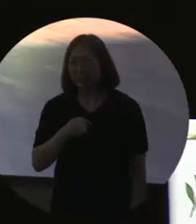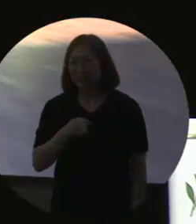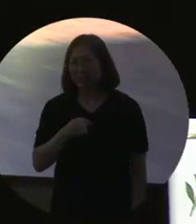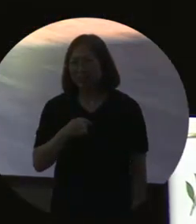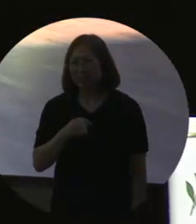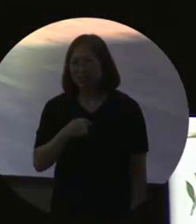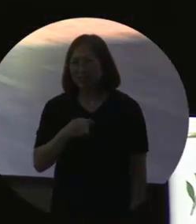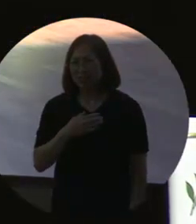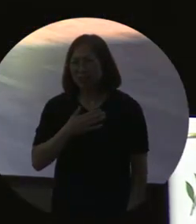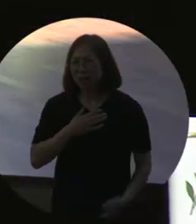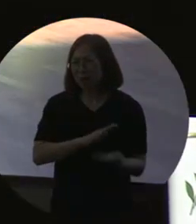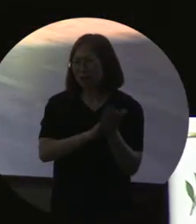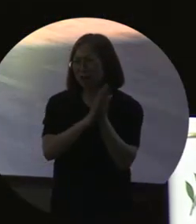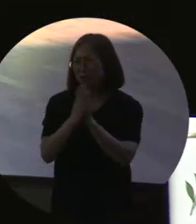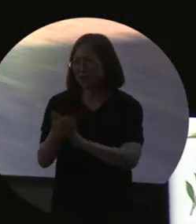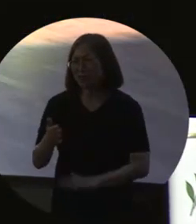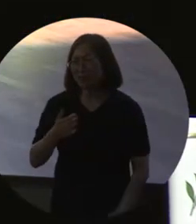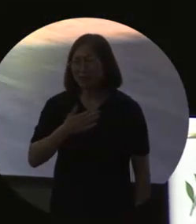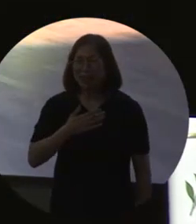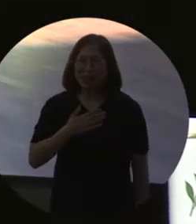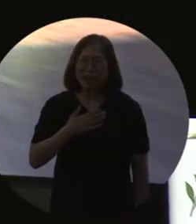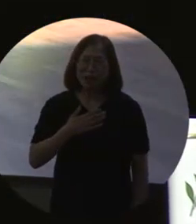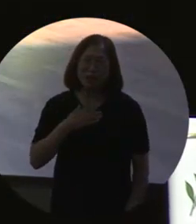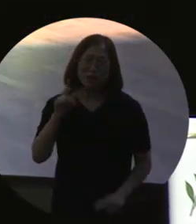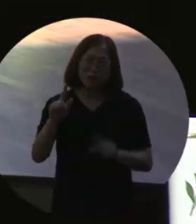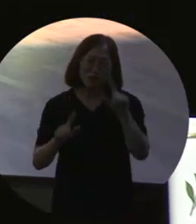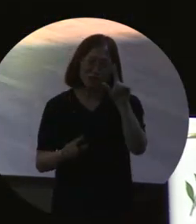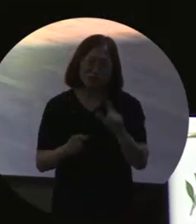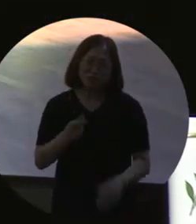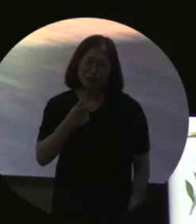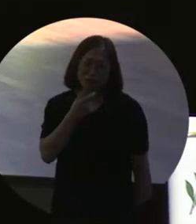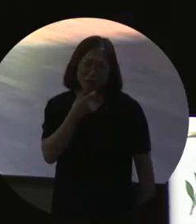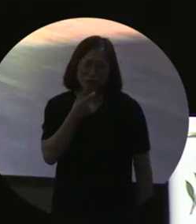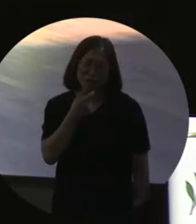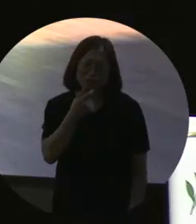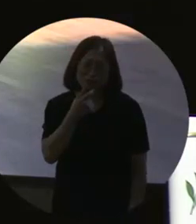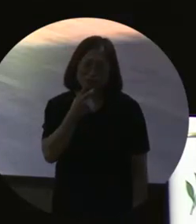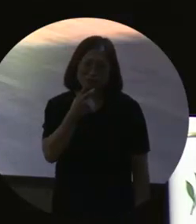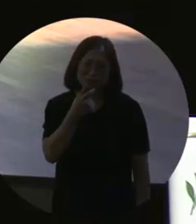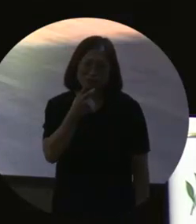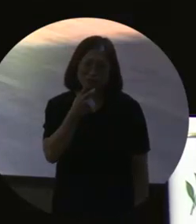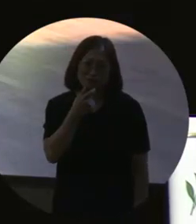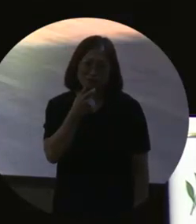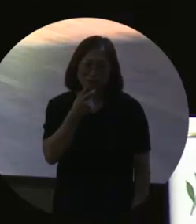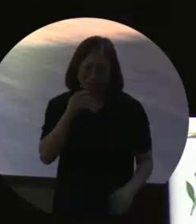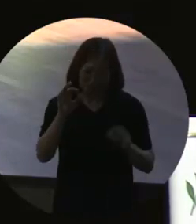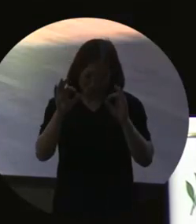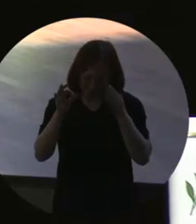두려워.